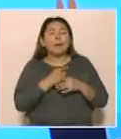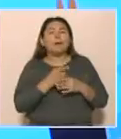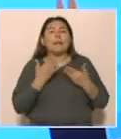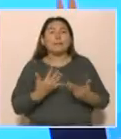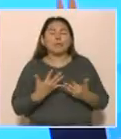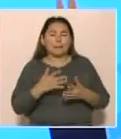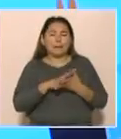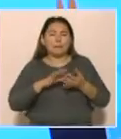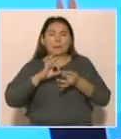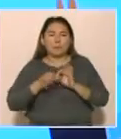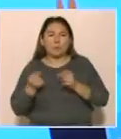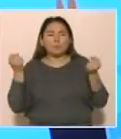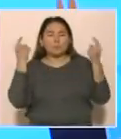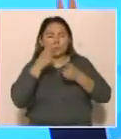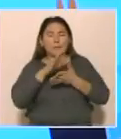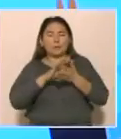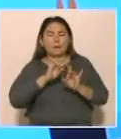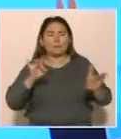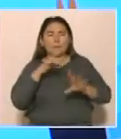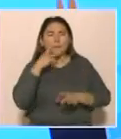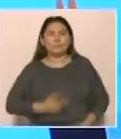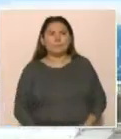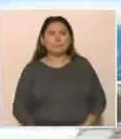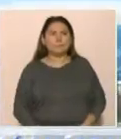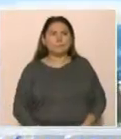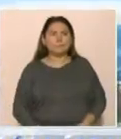қанша? Толығырақ тілшіміз Жансая Оразбай тарқатады.